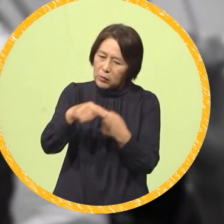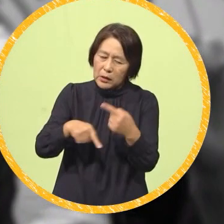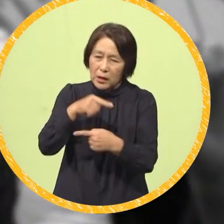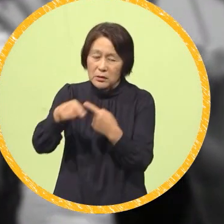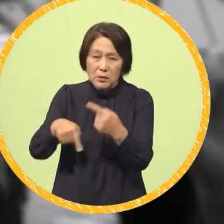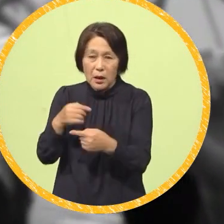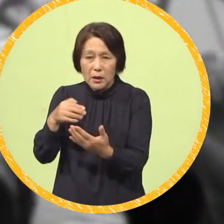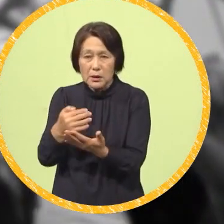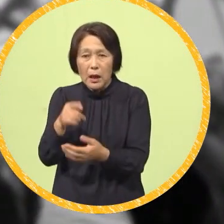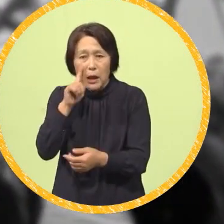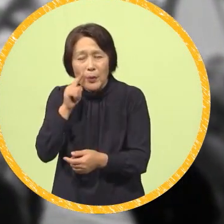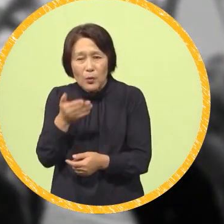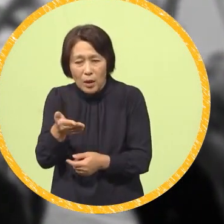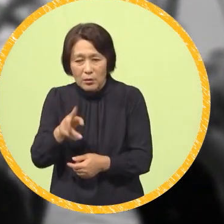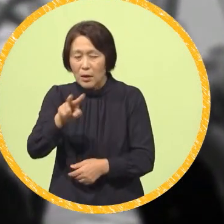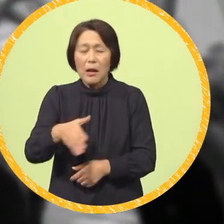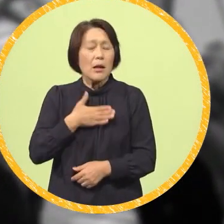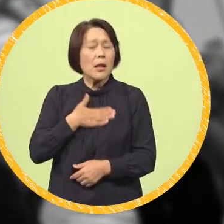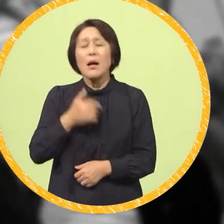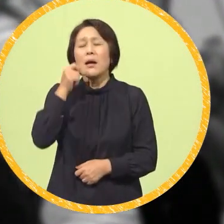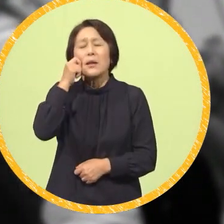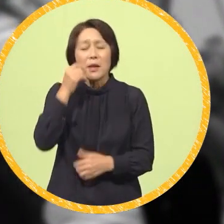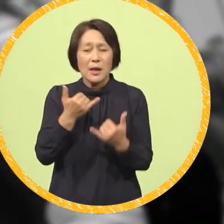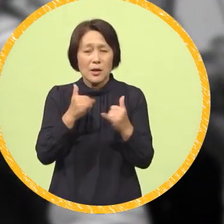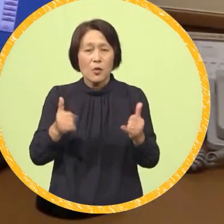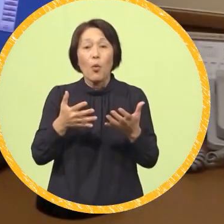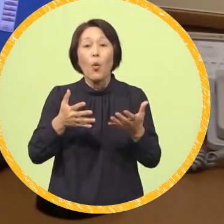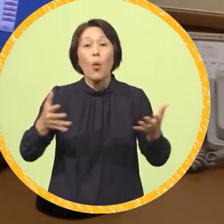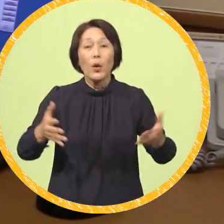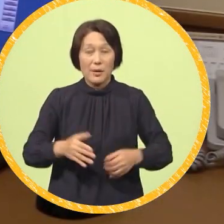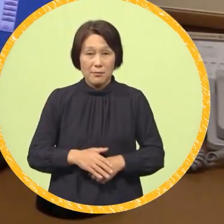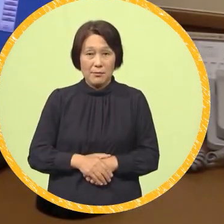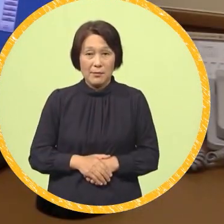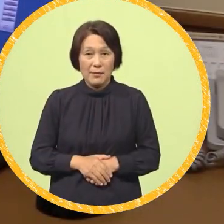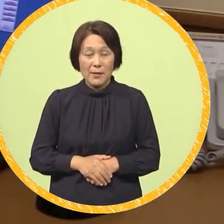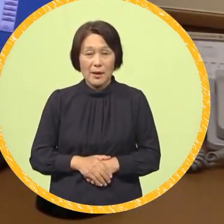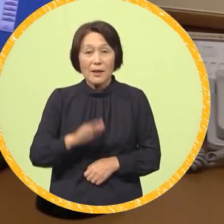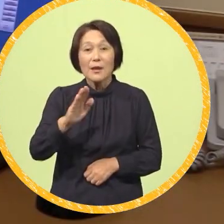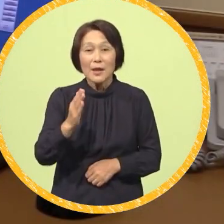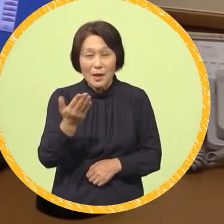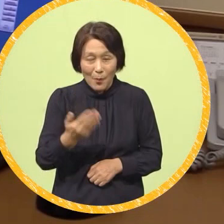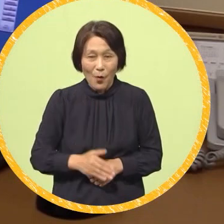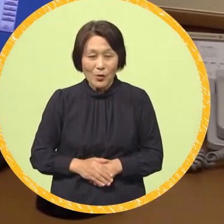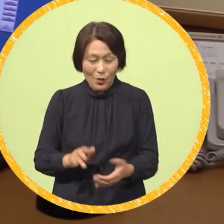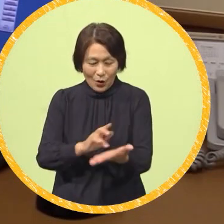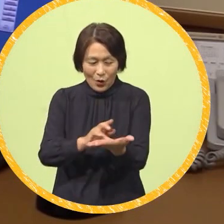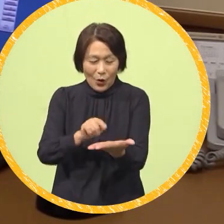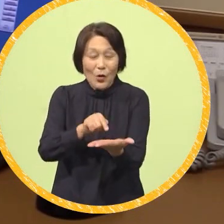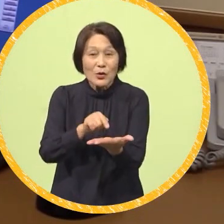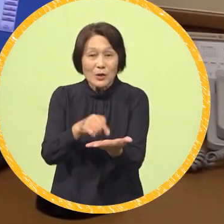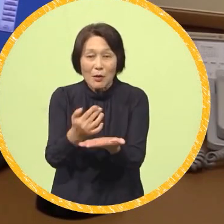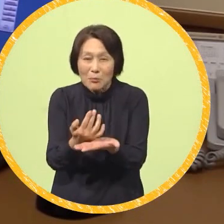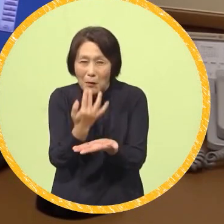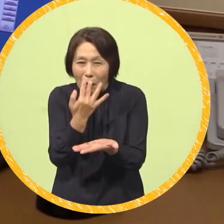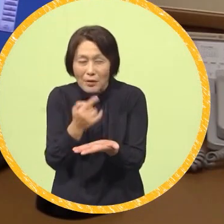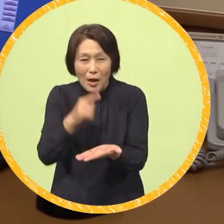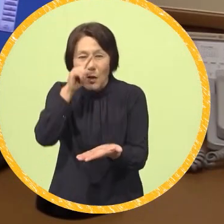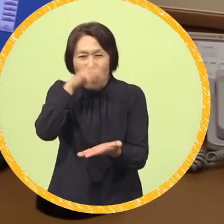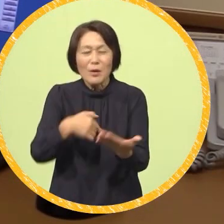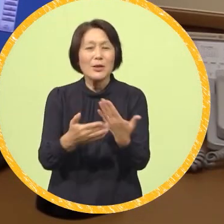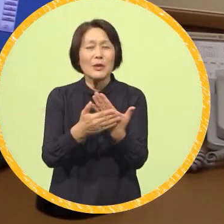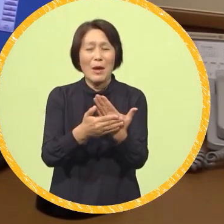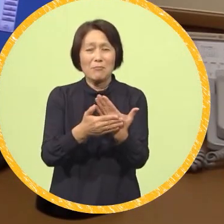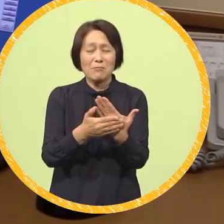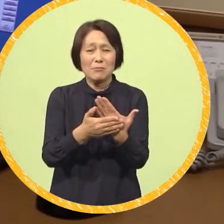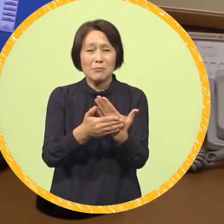と、本当に理解できないという方が多いと思うんですけれども、要はその薬を使うことに伴うデメリット、